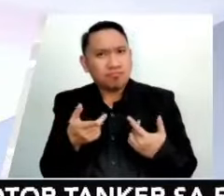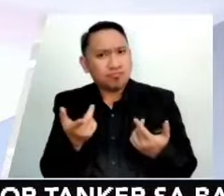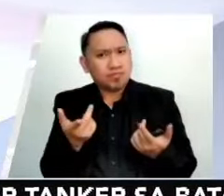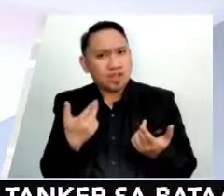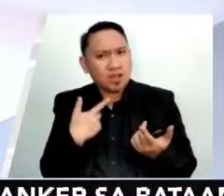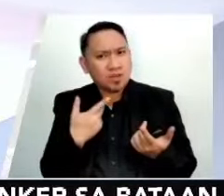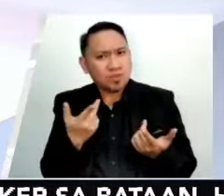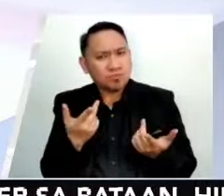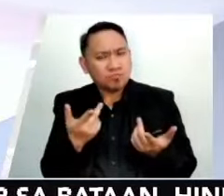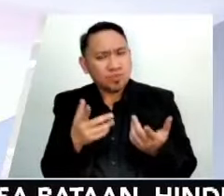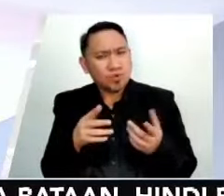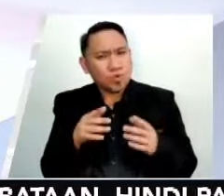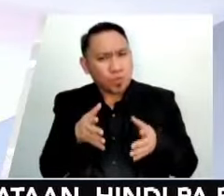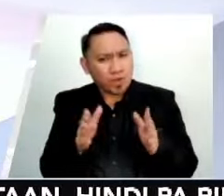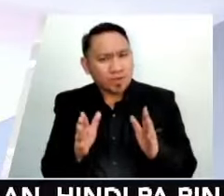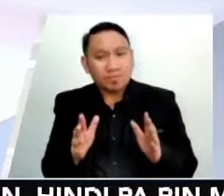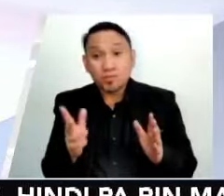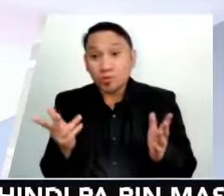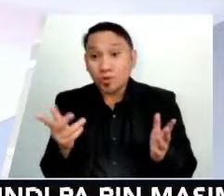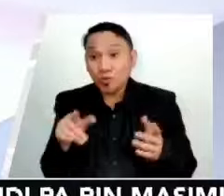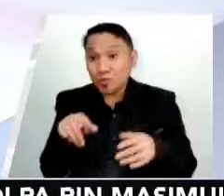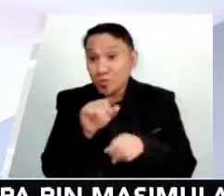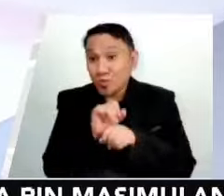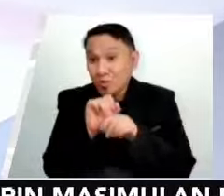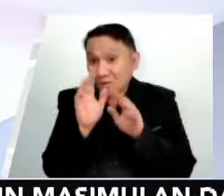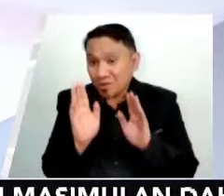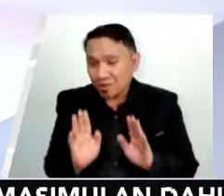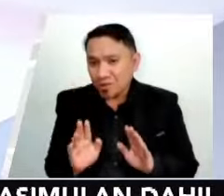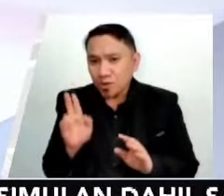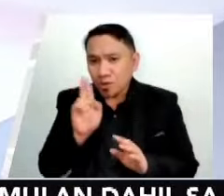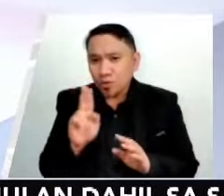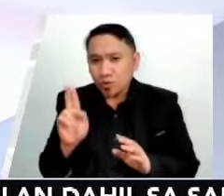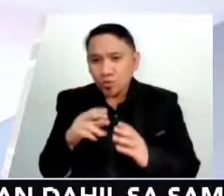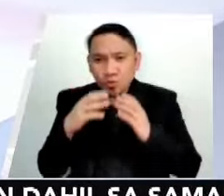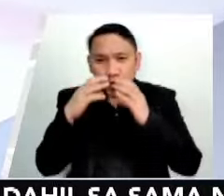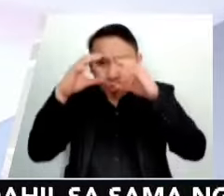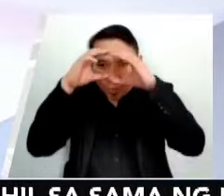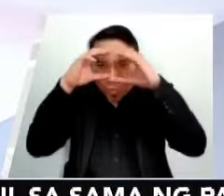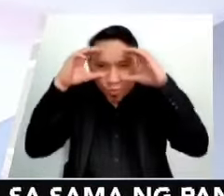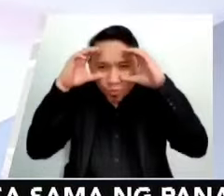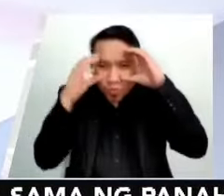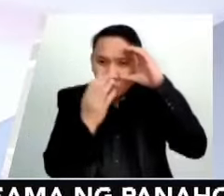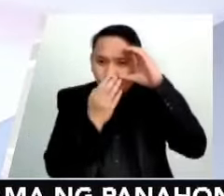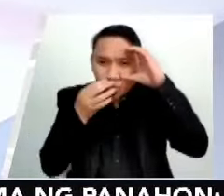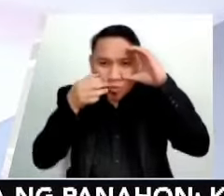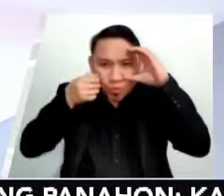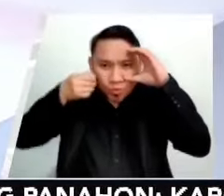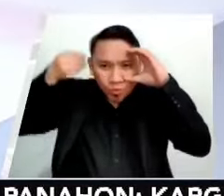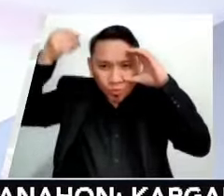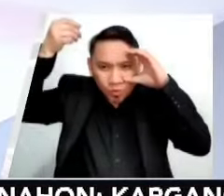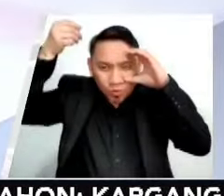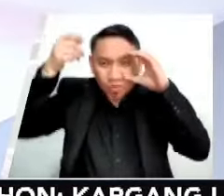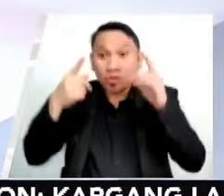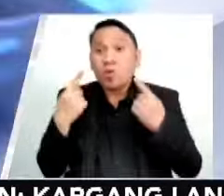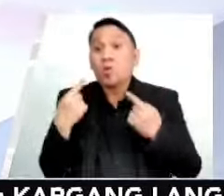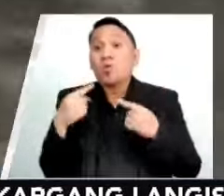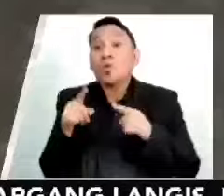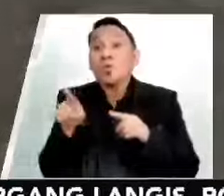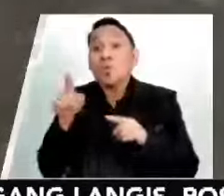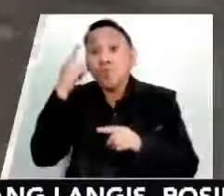sinuot ang free diving gear nang pumasok sa trabaho nang malamang may banta ng baha. Pusuan na yan sa report na